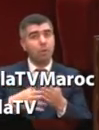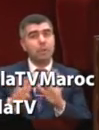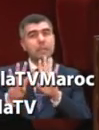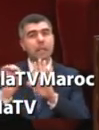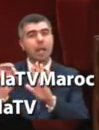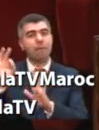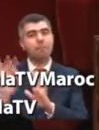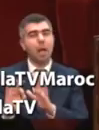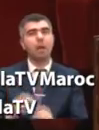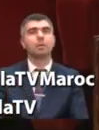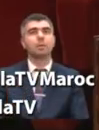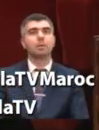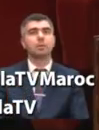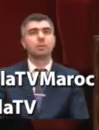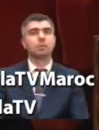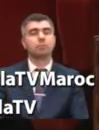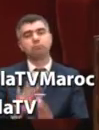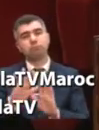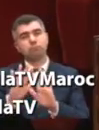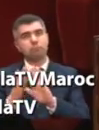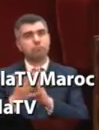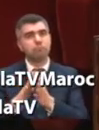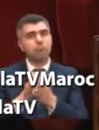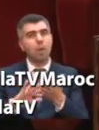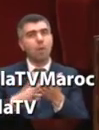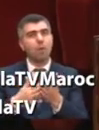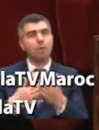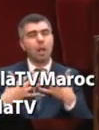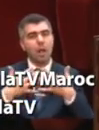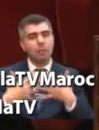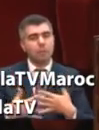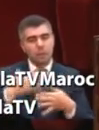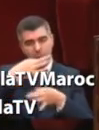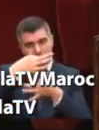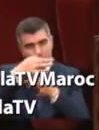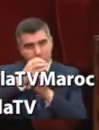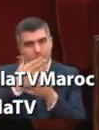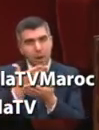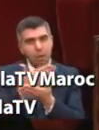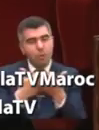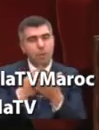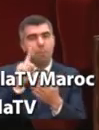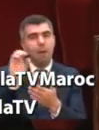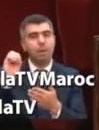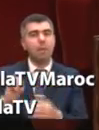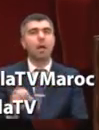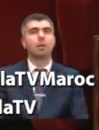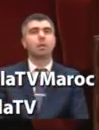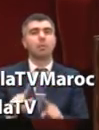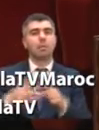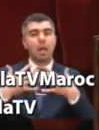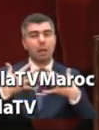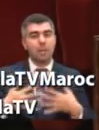90%. فيما يتعلق بالتجهيزات ديال المختبرات 100%، فيما يتعلق بالتجهيزات ديال